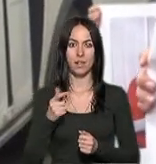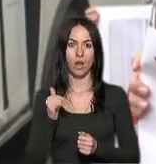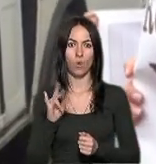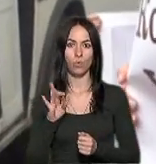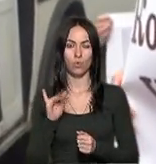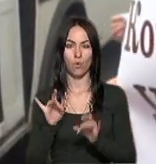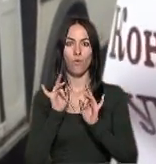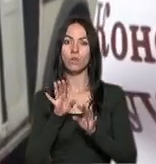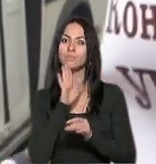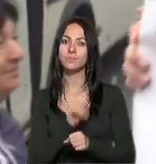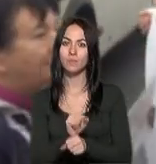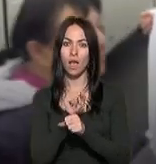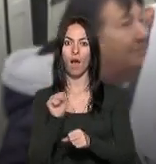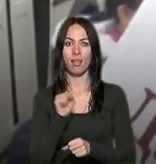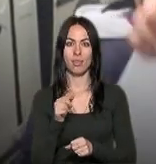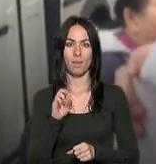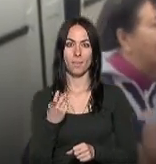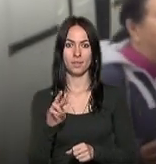Ганна Битяк.